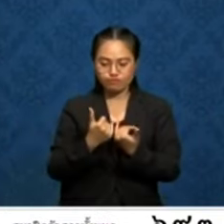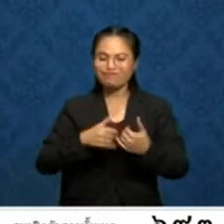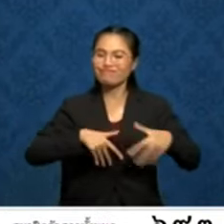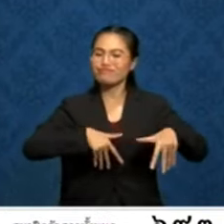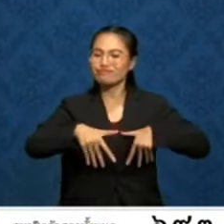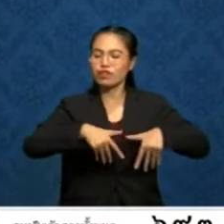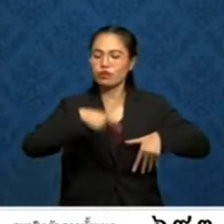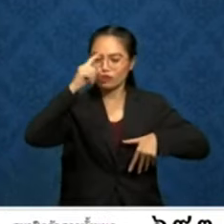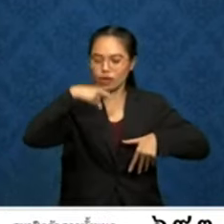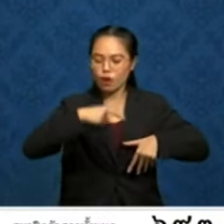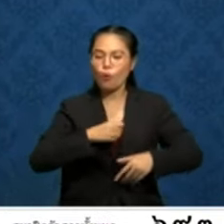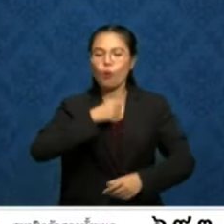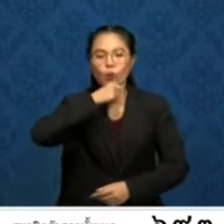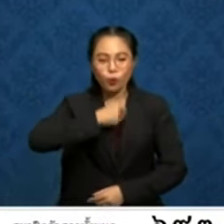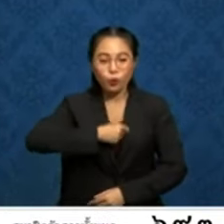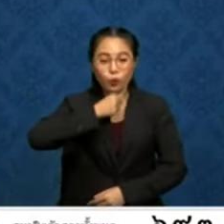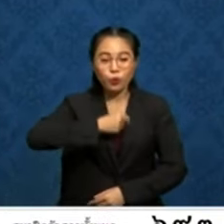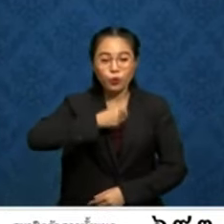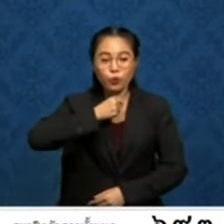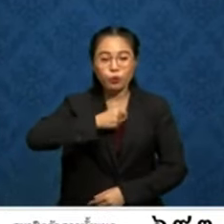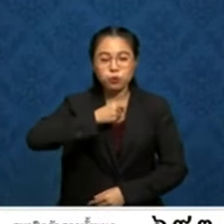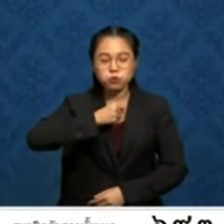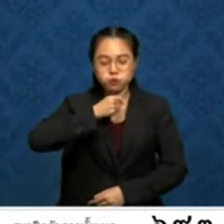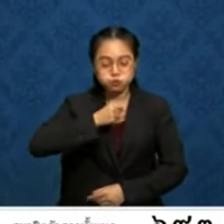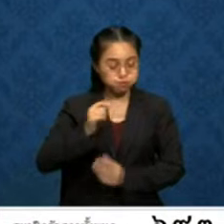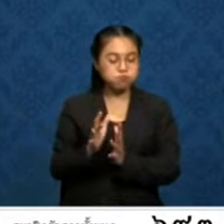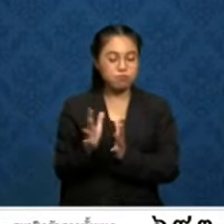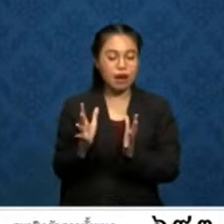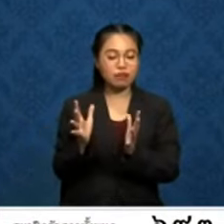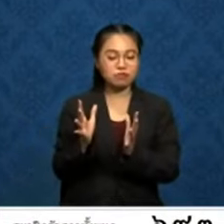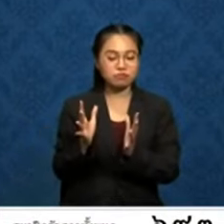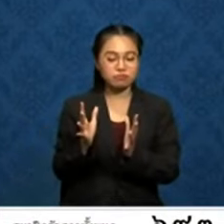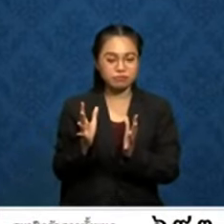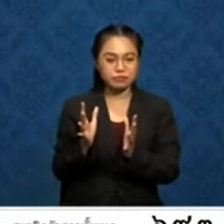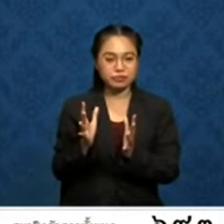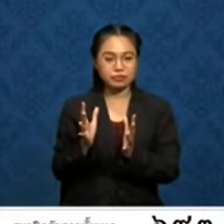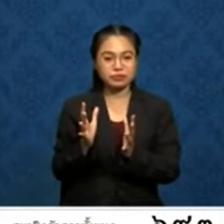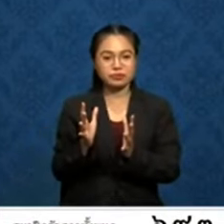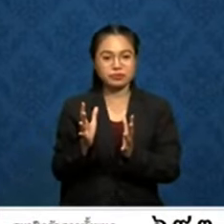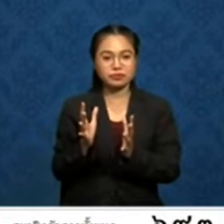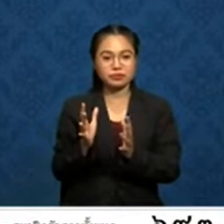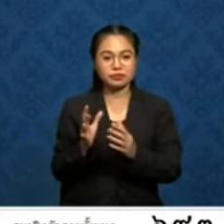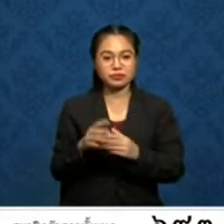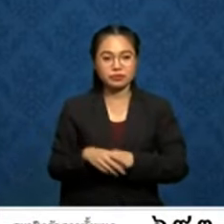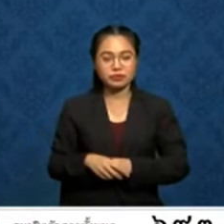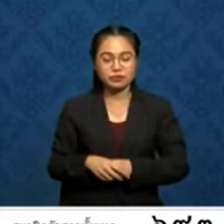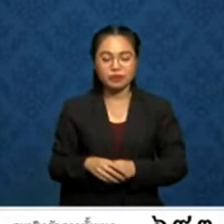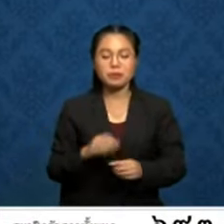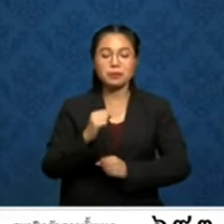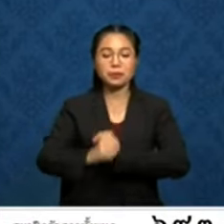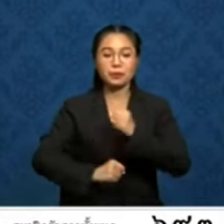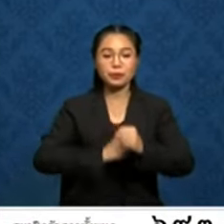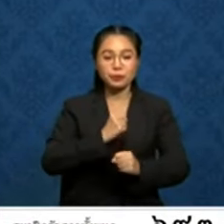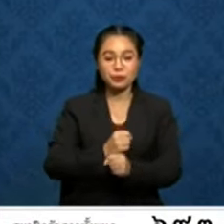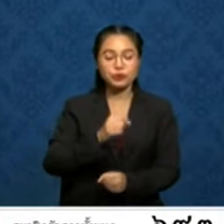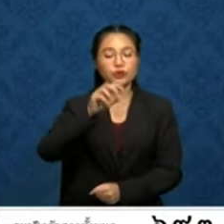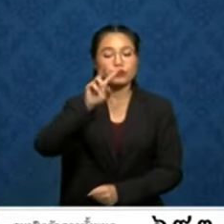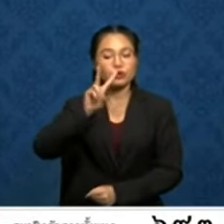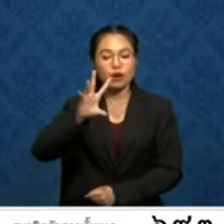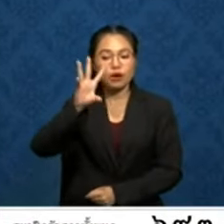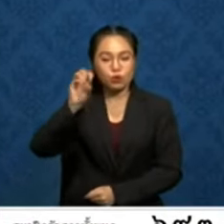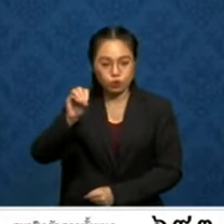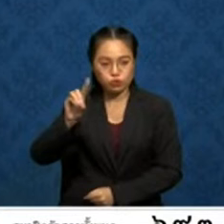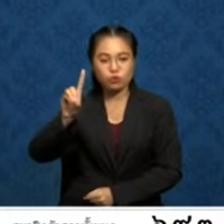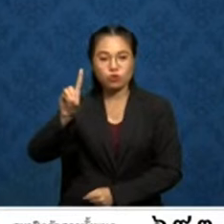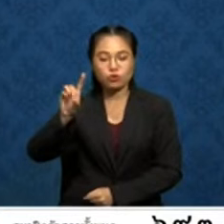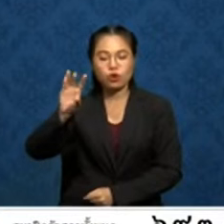ที่เร็วกว่าระดับการพัฒนาประเทศและเร็วกว่าประเทศในภูมิภาคโดยในปี2566ประเ